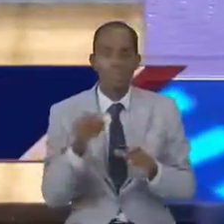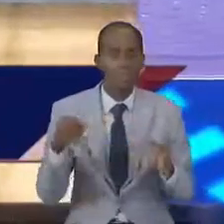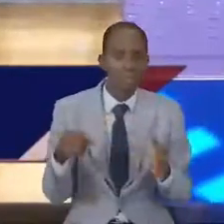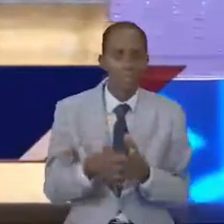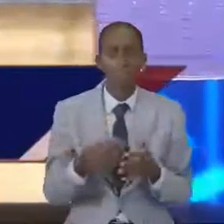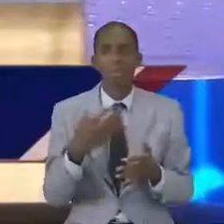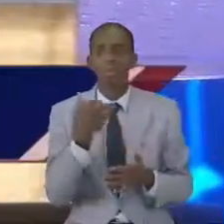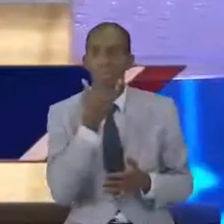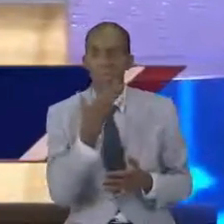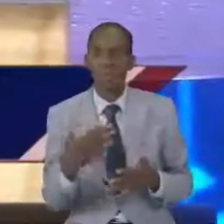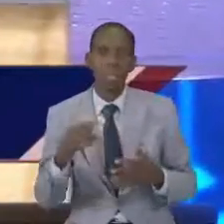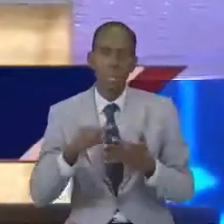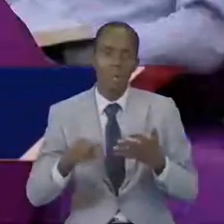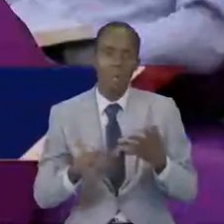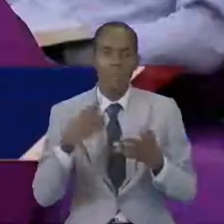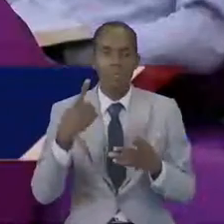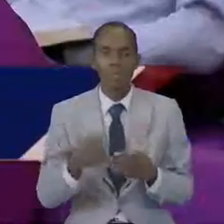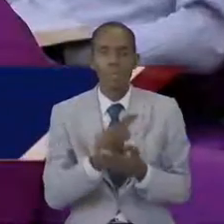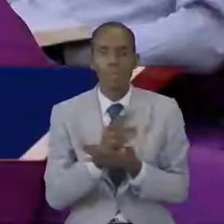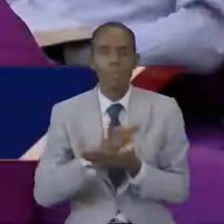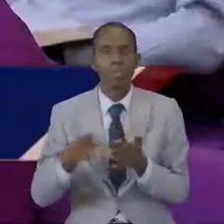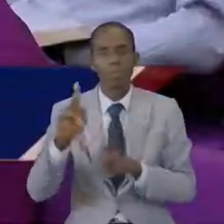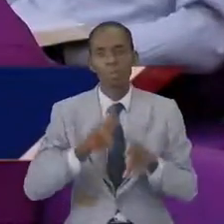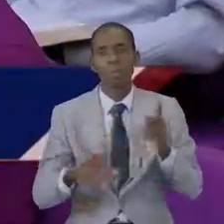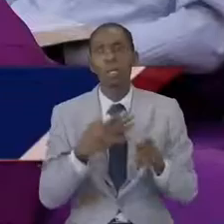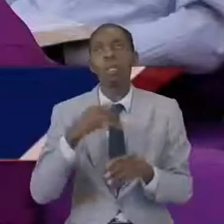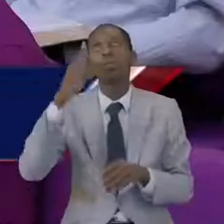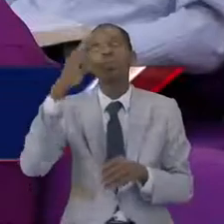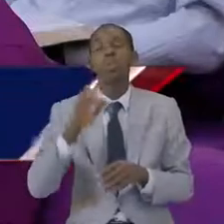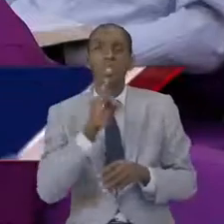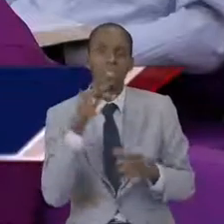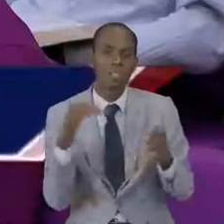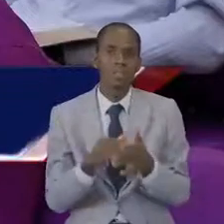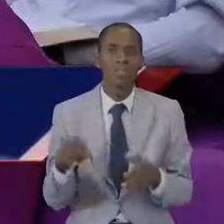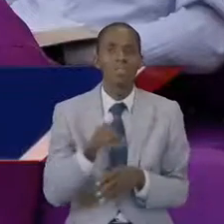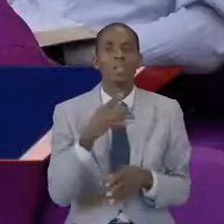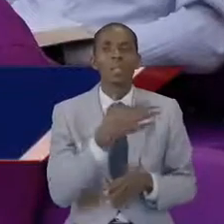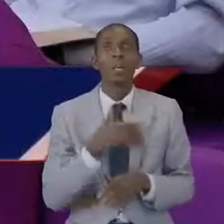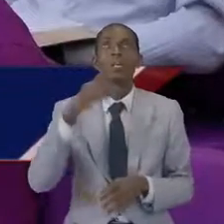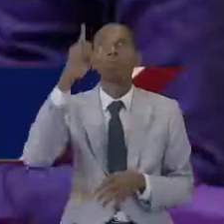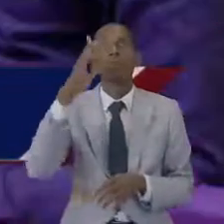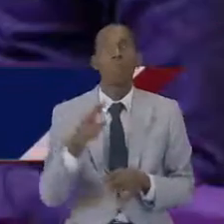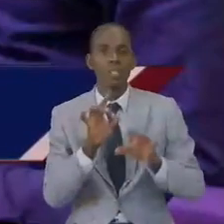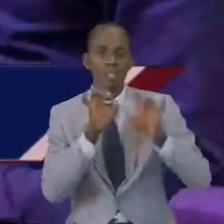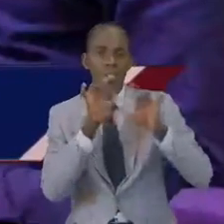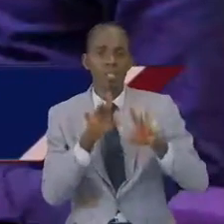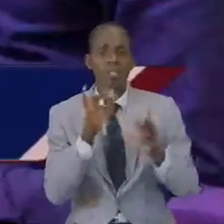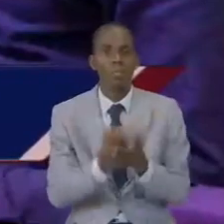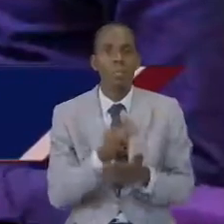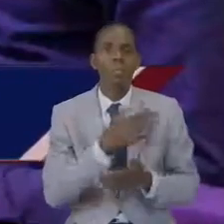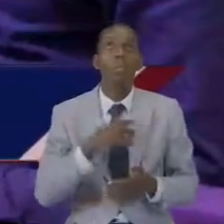frère Dieu esta Dieu est contre ça Dieu est cela Dieu